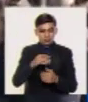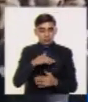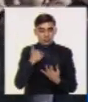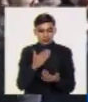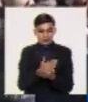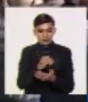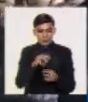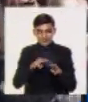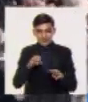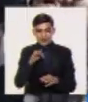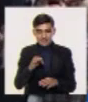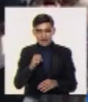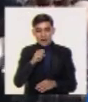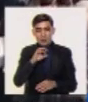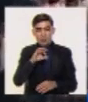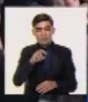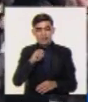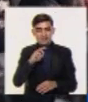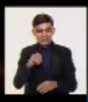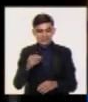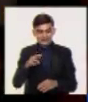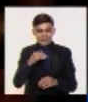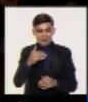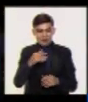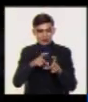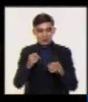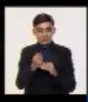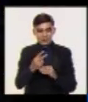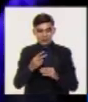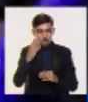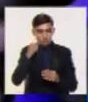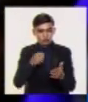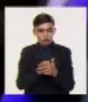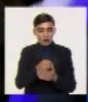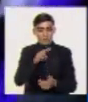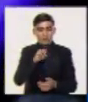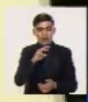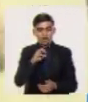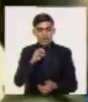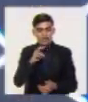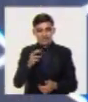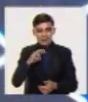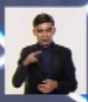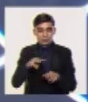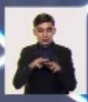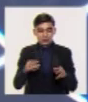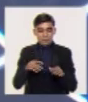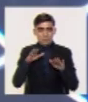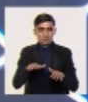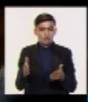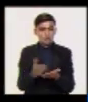Армения парламентіндегі оппозициялық фракция жетекшілері 12 қарашаға дейін Пашинянның орнын босатуын талап етіп ультиматум қойған